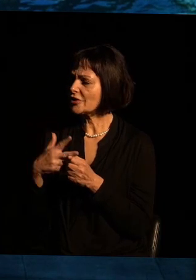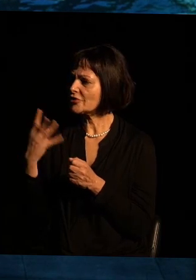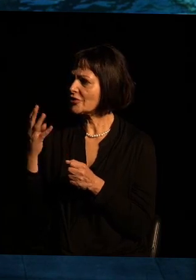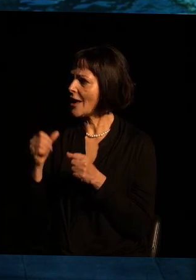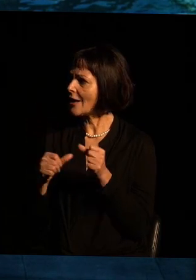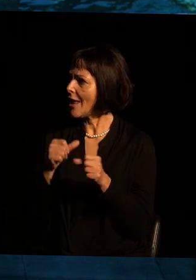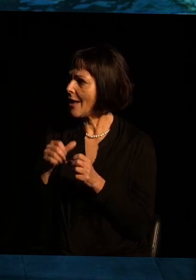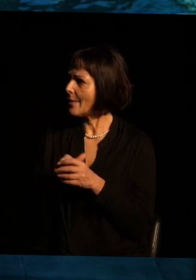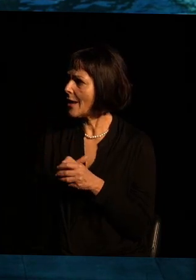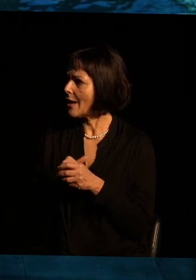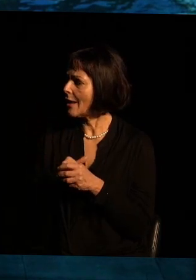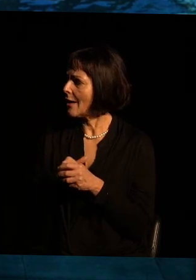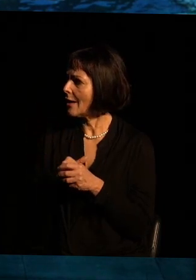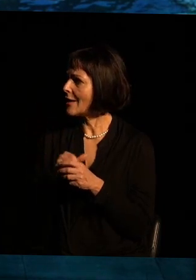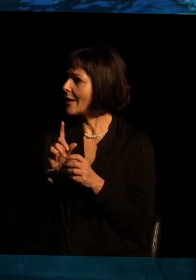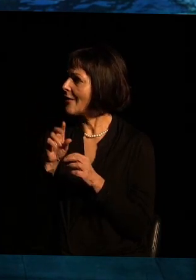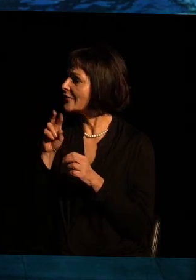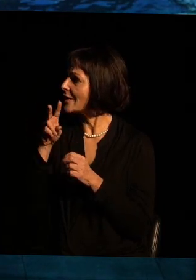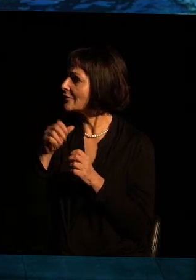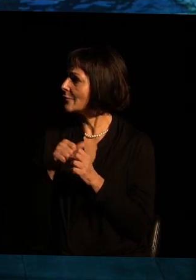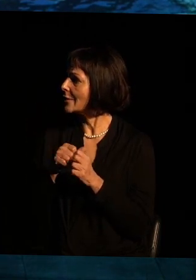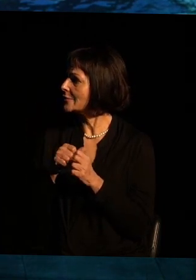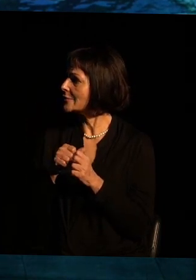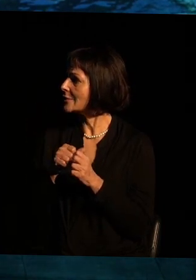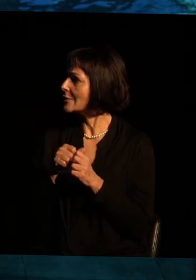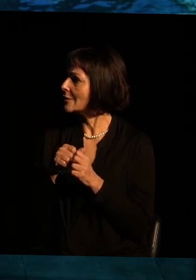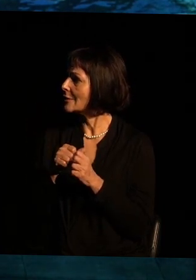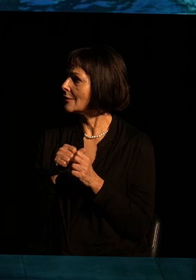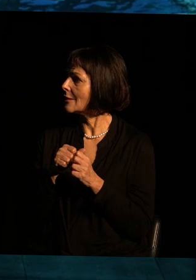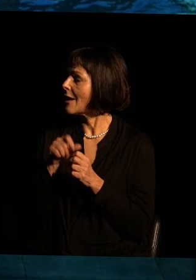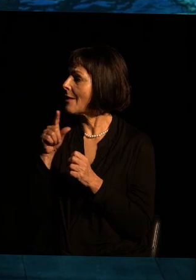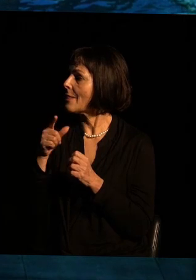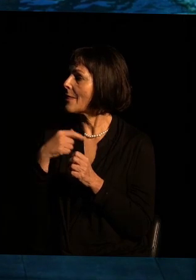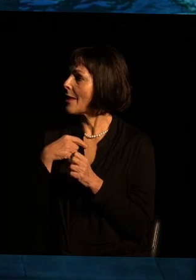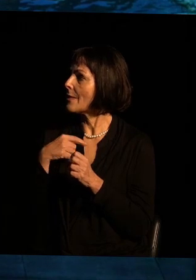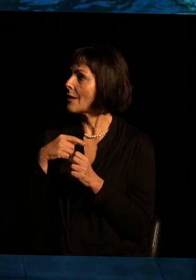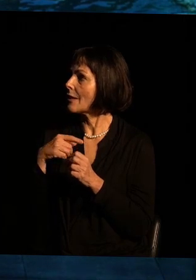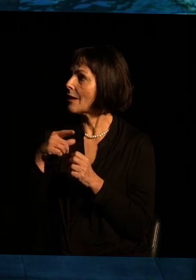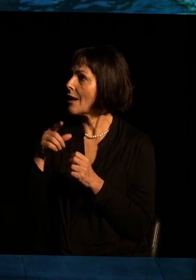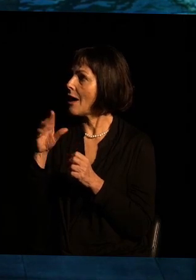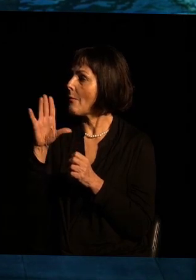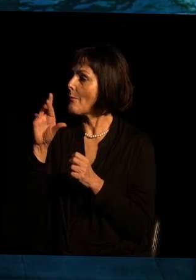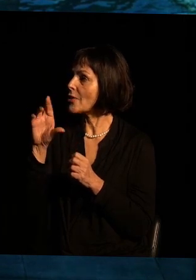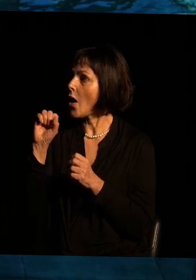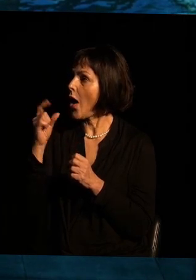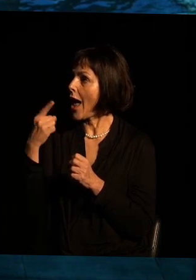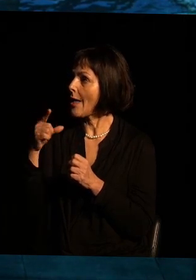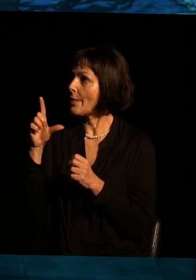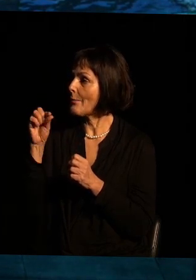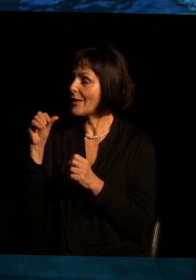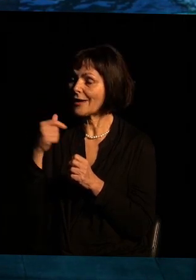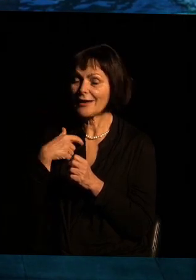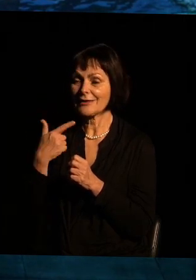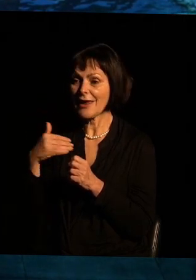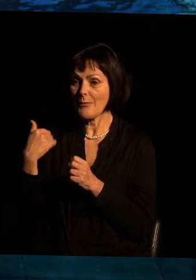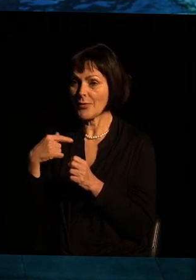lata, kiedy wszedłeś na... I paradoksalnie ten Broad Peak, bo o nim mowa, no wcale